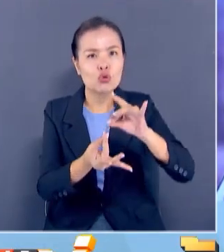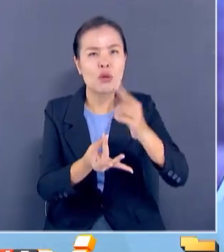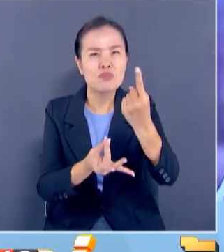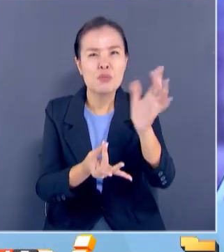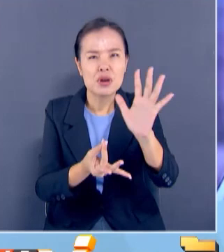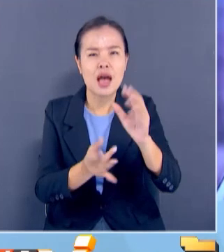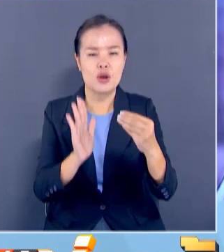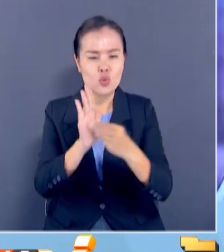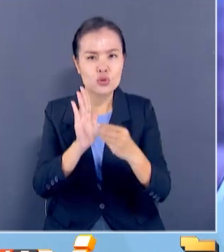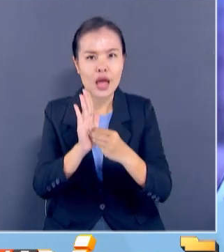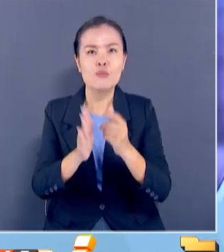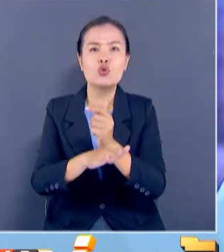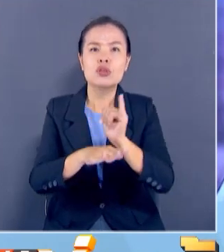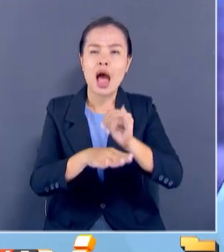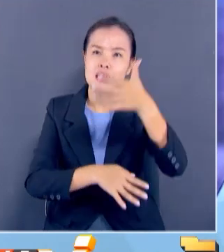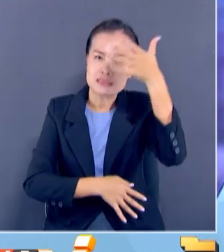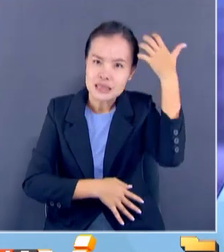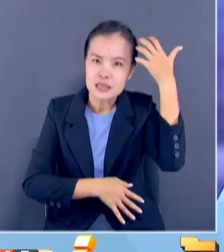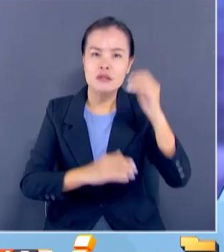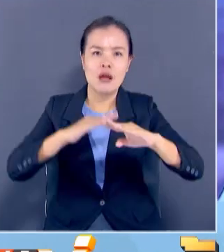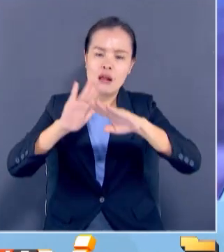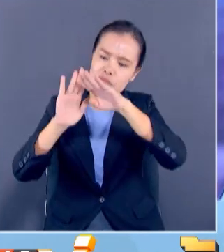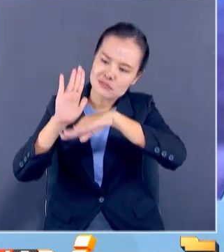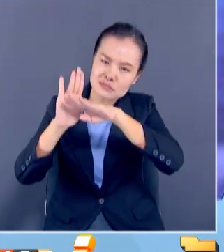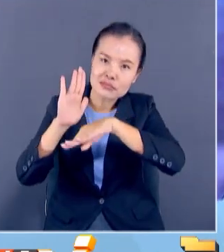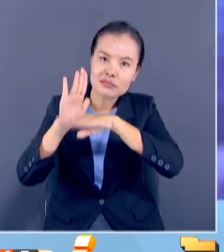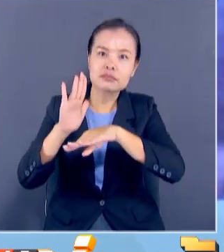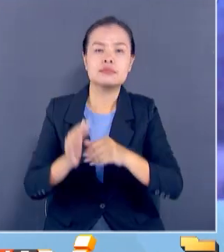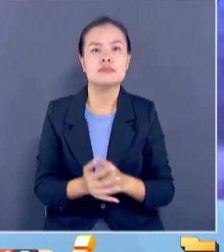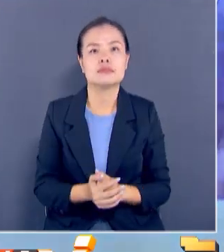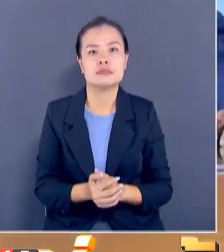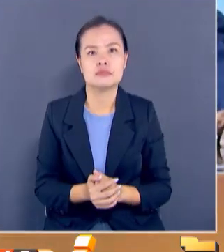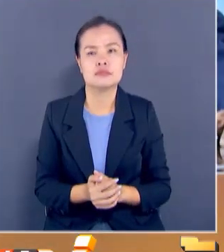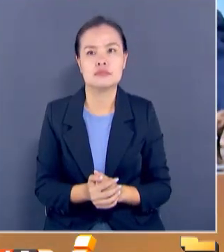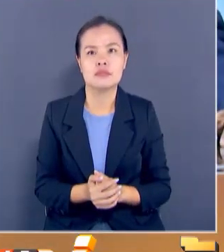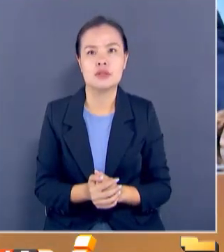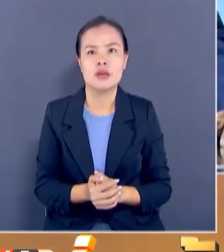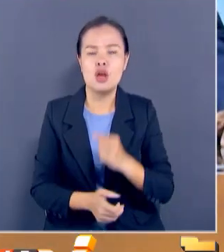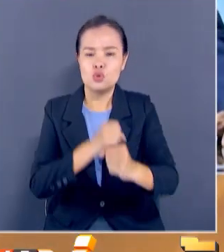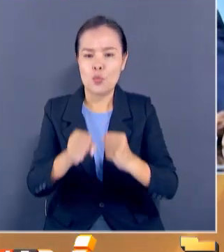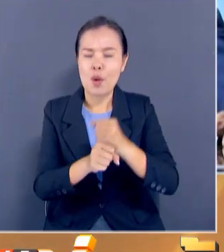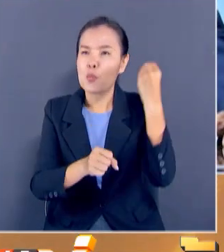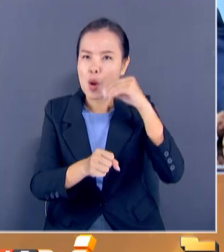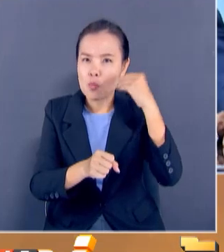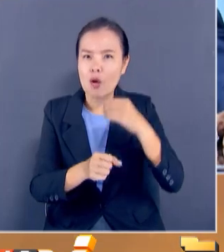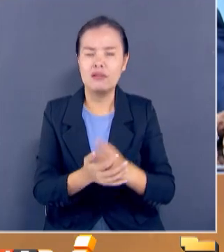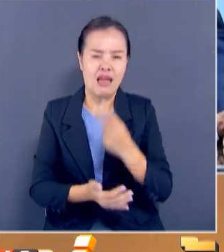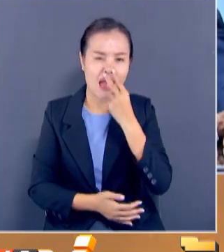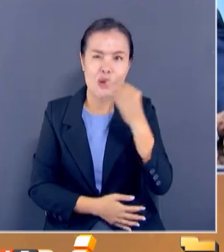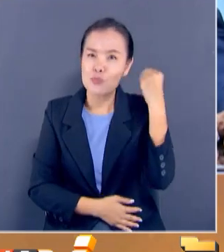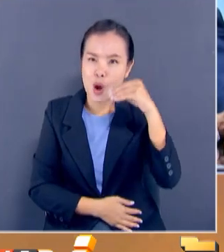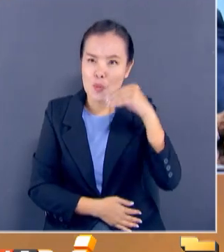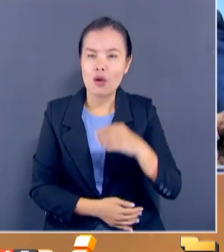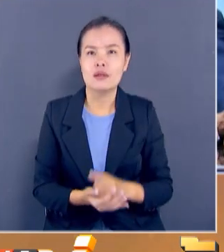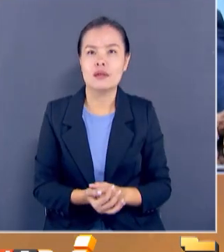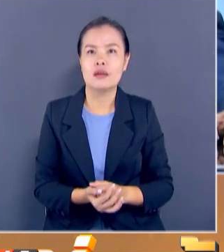นะมาลามถึงกรุงเทพอยุธยาสิงห์บุรีผล คือข้างล่างลงมาทั้งหมดนี่แหละ ใช่แล้วมันจะประจำทุกปี ครับ เราก็เห็นอยู่อย่างเงี้ยเ